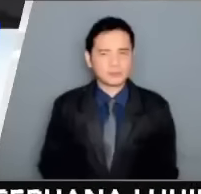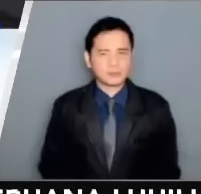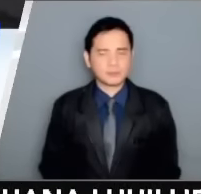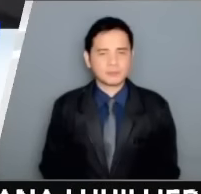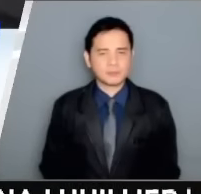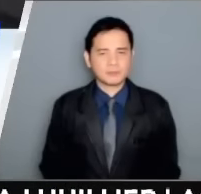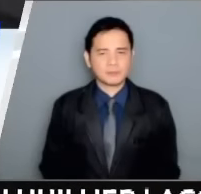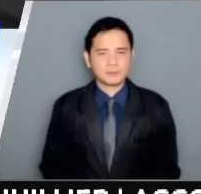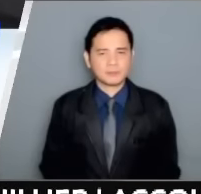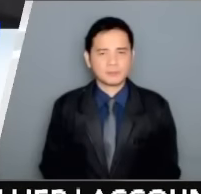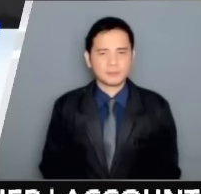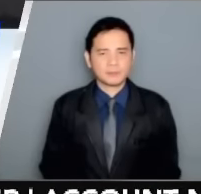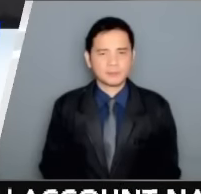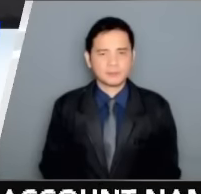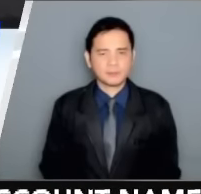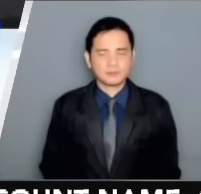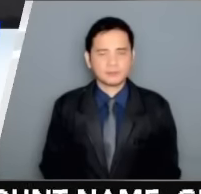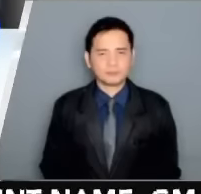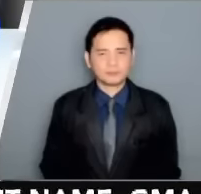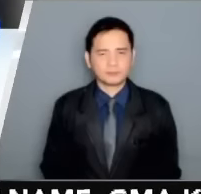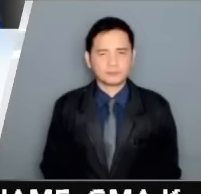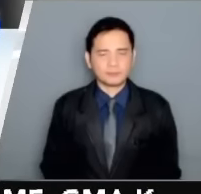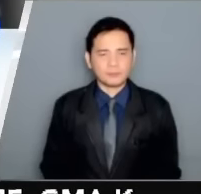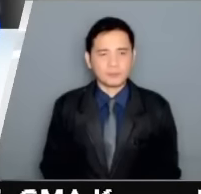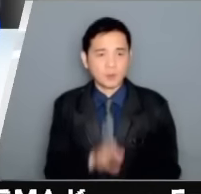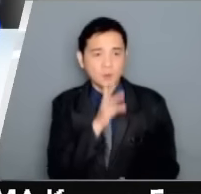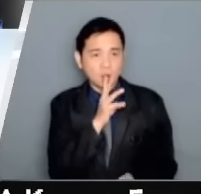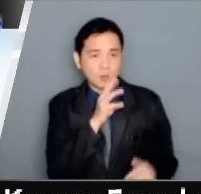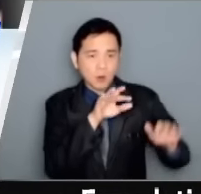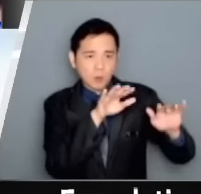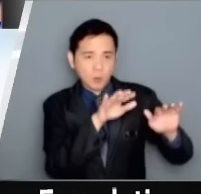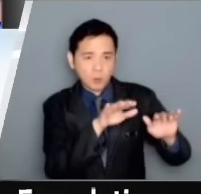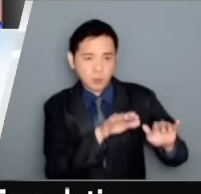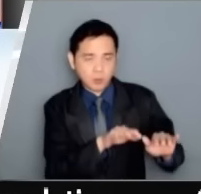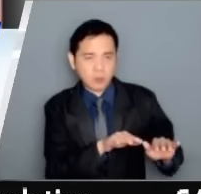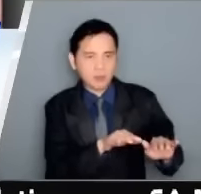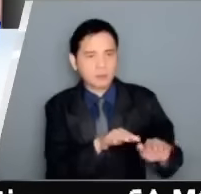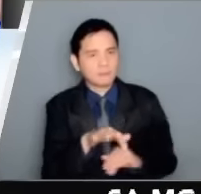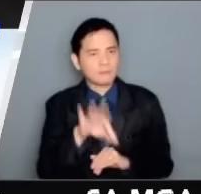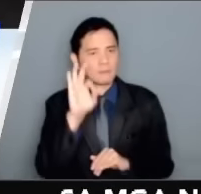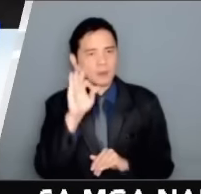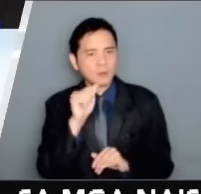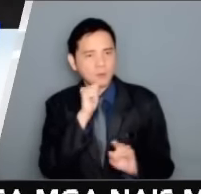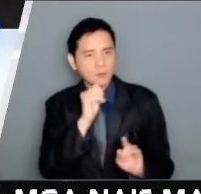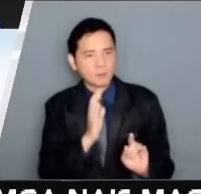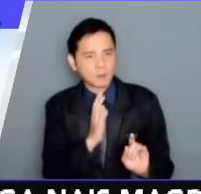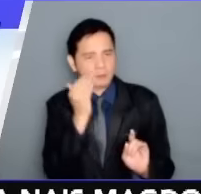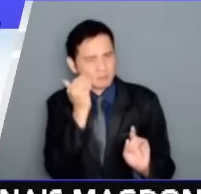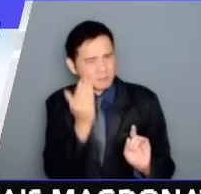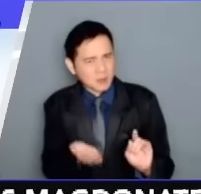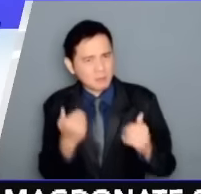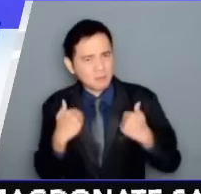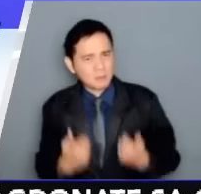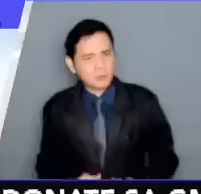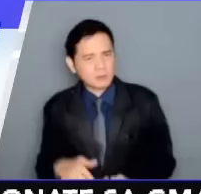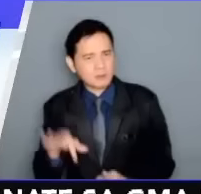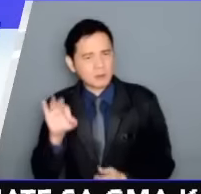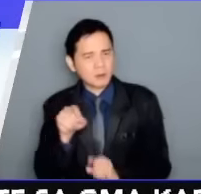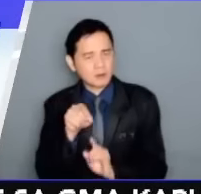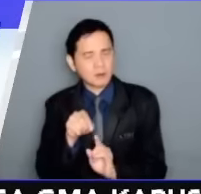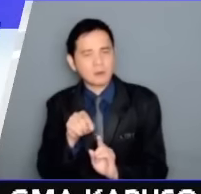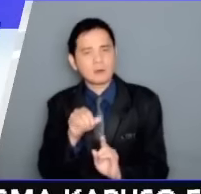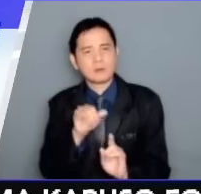mapapakinabangan sa paghupa ng Baha tumambad ang bangkay ng isang babae sa tabing ilog sa Kaingin Bukid Barangay apolonio Samson Quezon